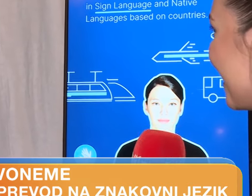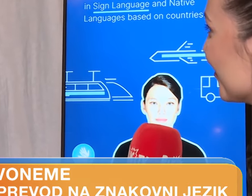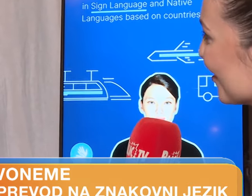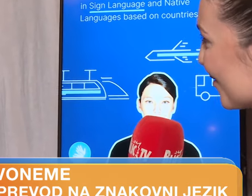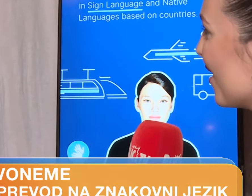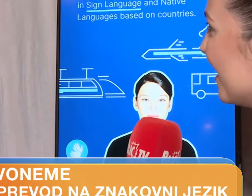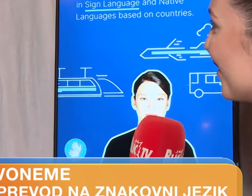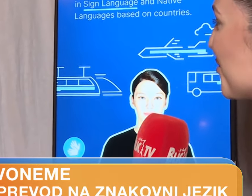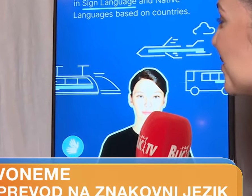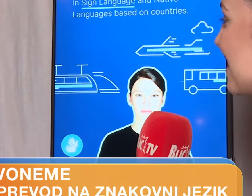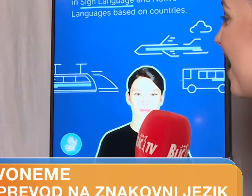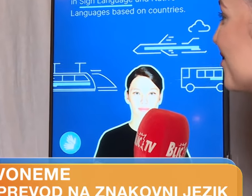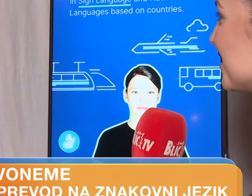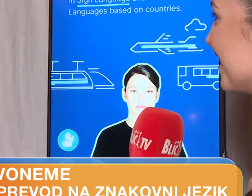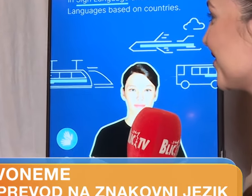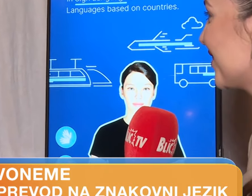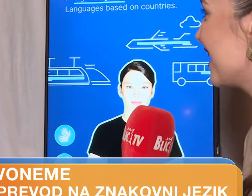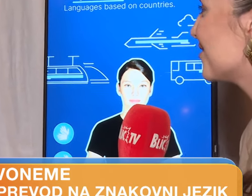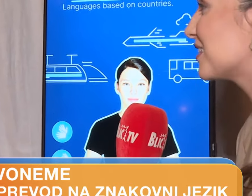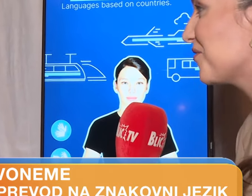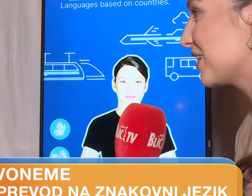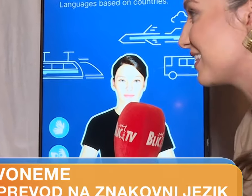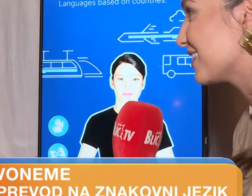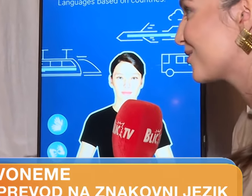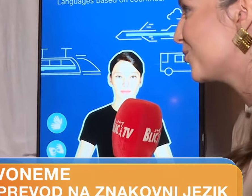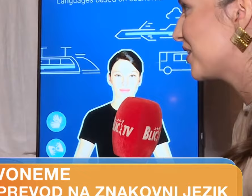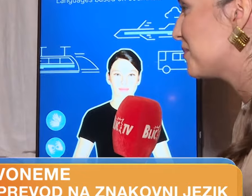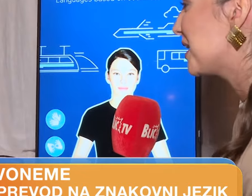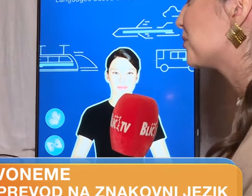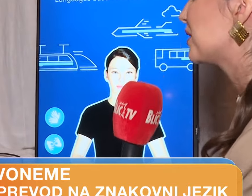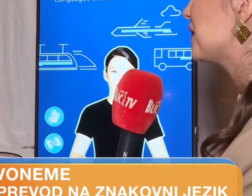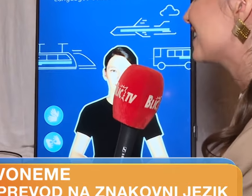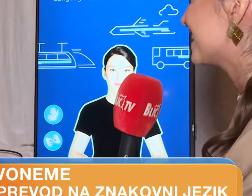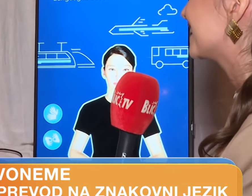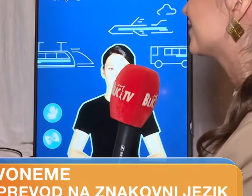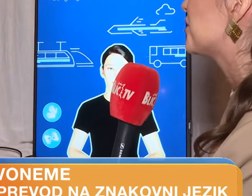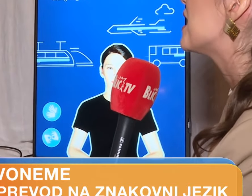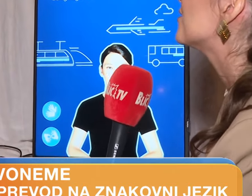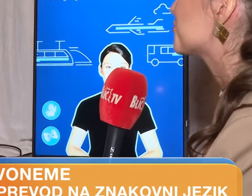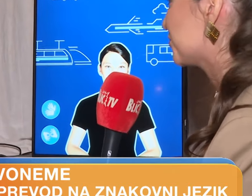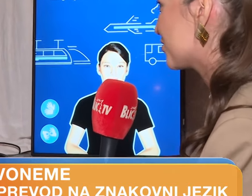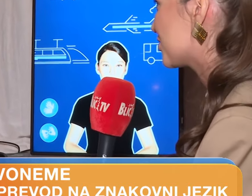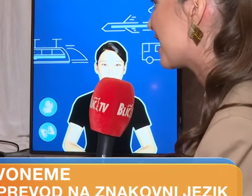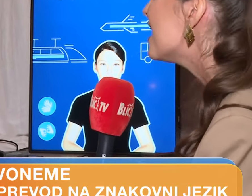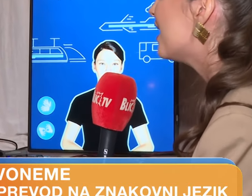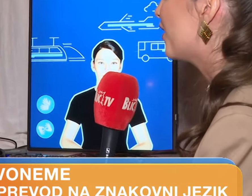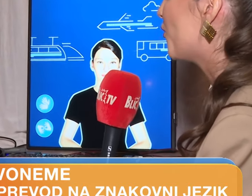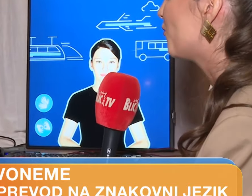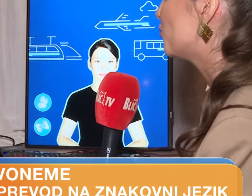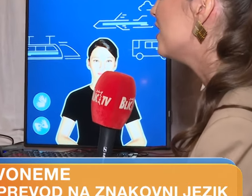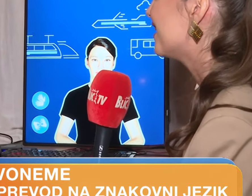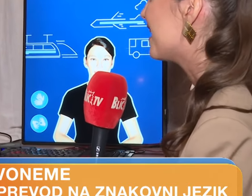kolega, odnosno koosnivača, se trenutno nalazi u San Francisco, gde bi trebalo da plasirate na to američko tržište